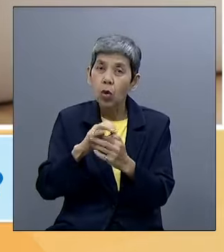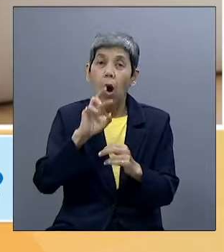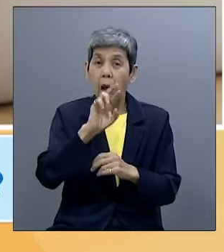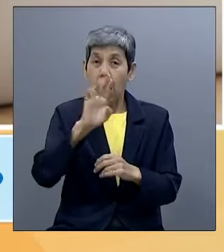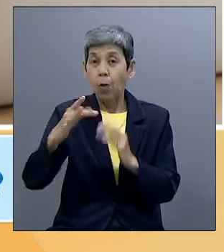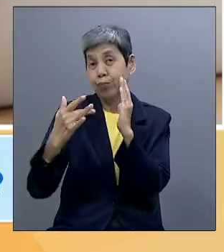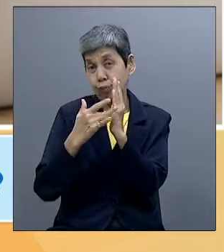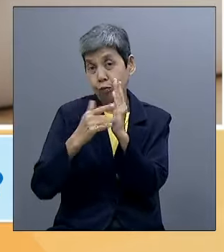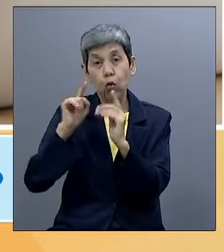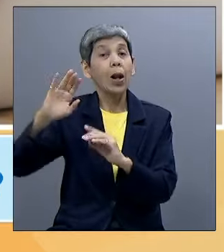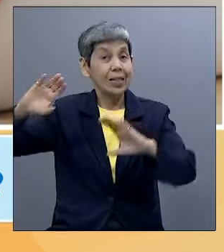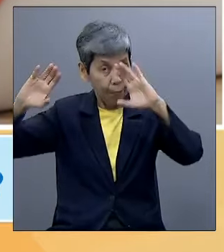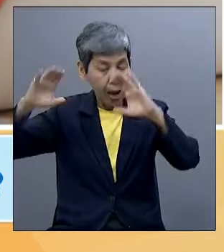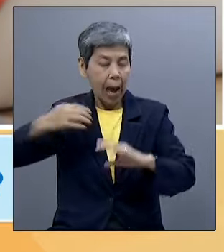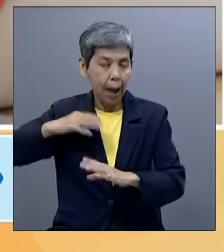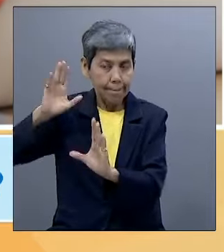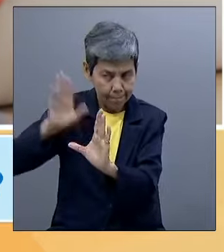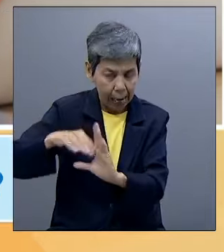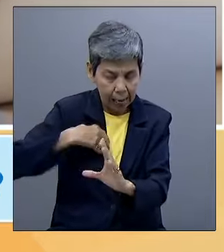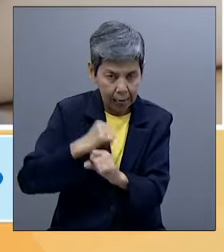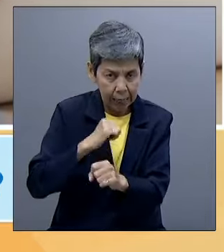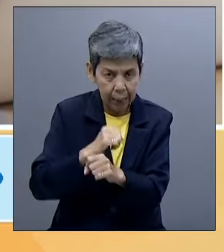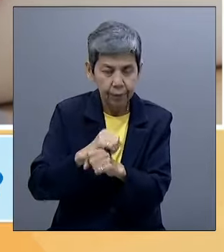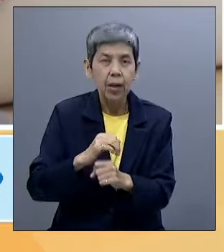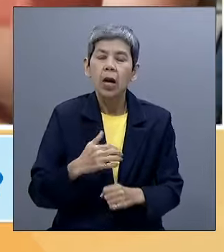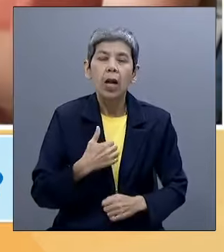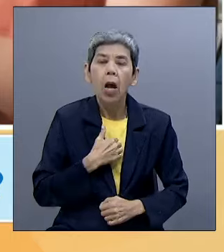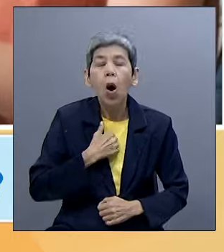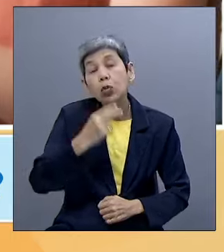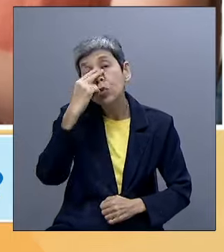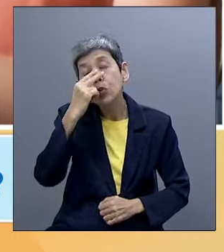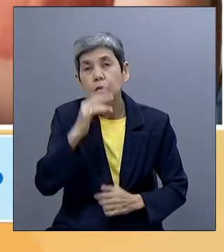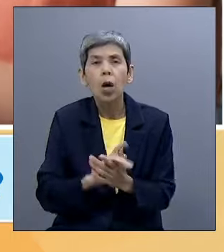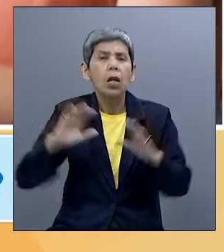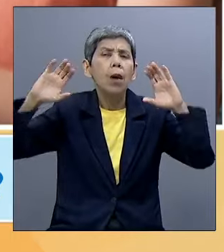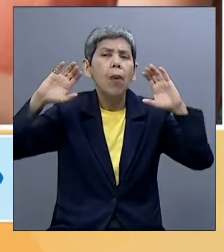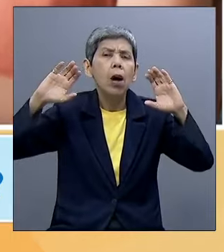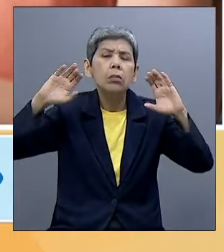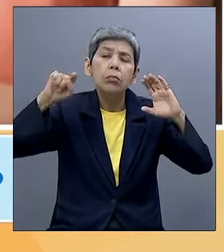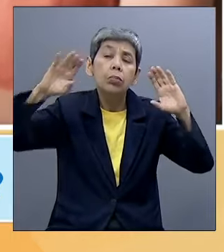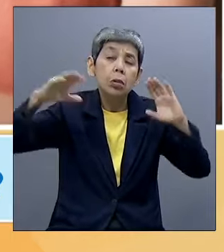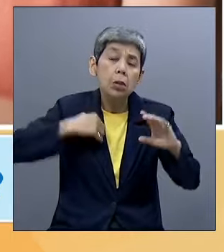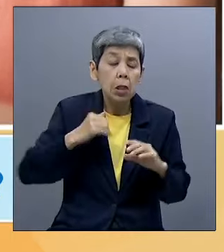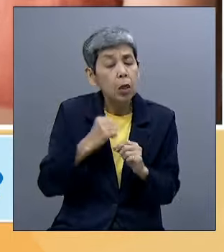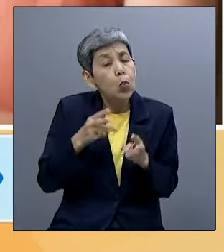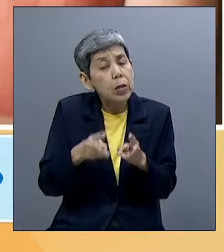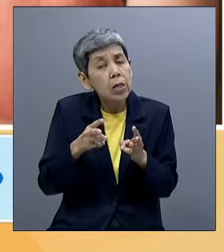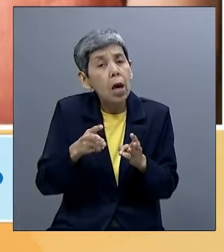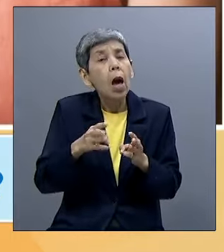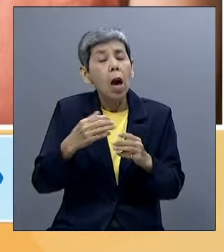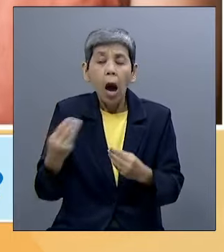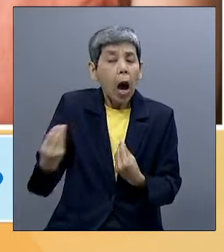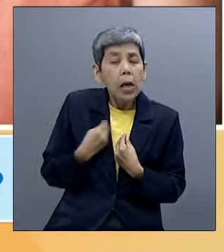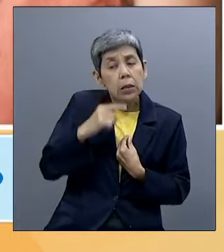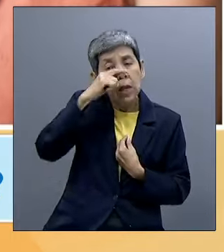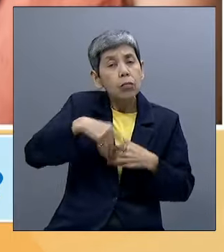จิตอลของทางภาครัฐเนี่ยนะครับเราก็ no choice อ่ะก็ขึ้นอยู่กับว่าทางภาครัฐหรือหน่วยงานนั้นๆเขาจะเลือกใช้บริการแบบไหนให้กับเรานะครับเพ